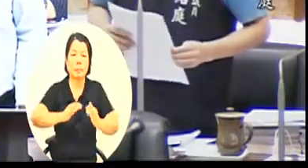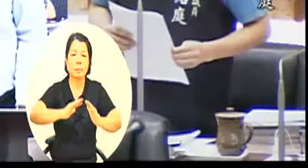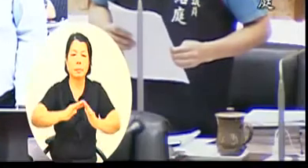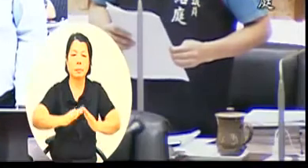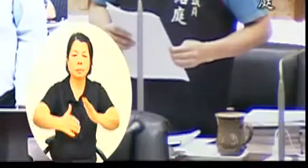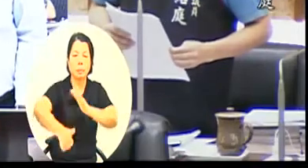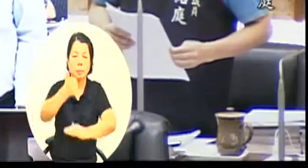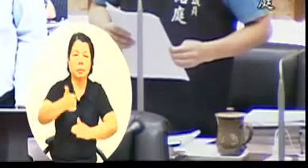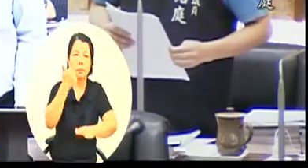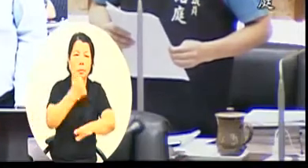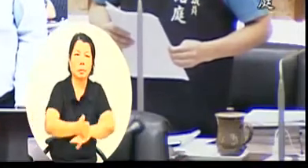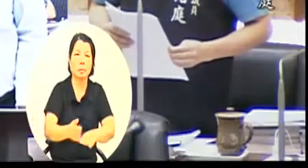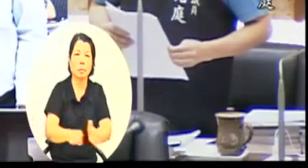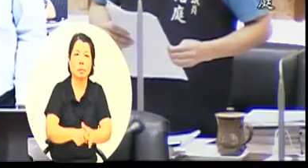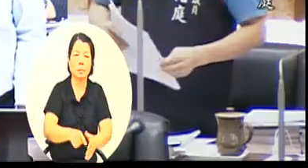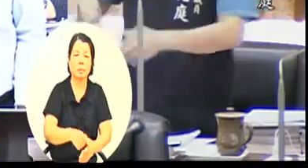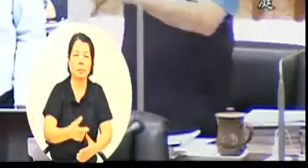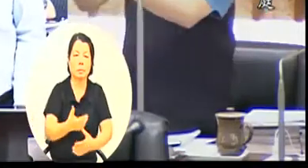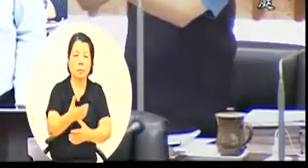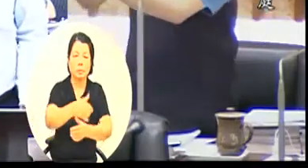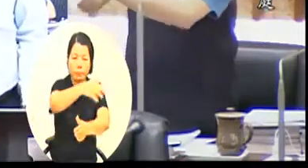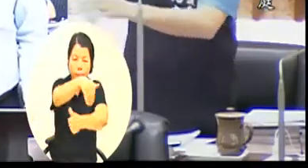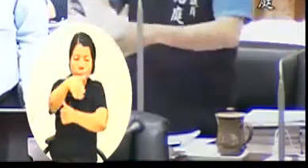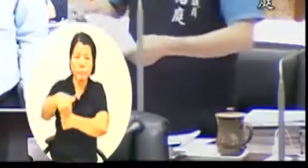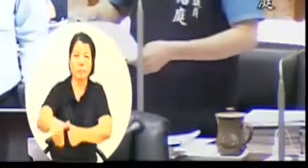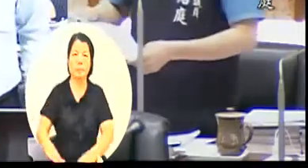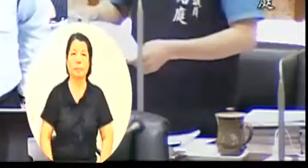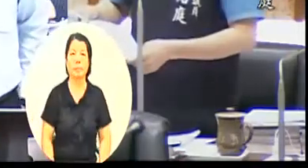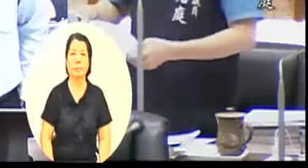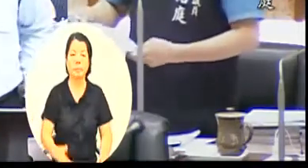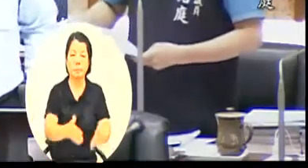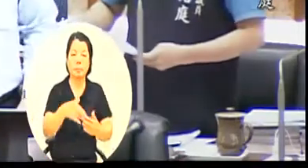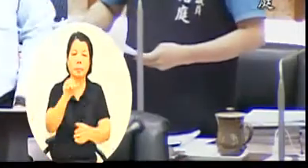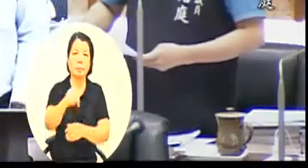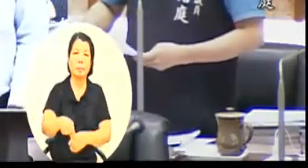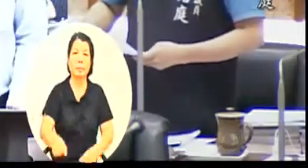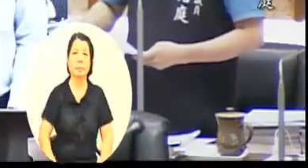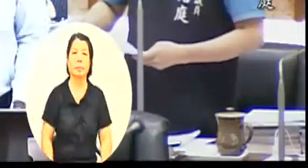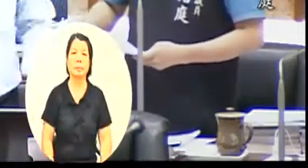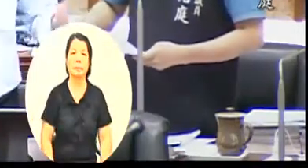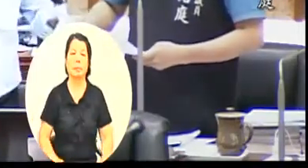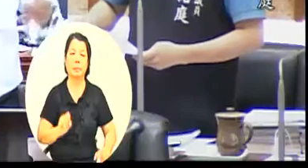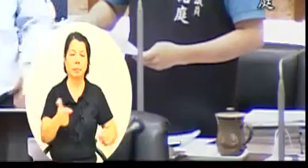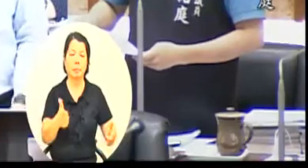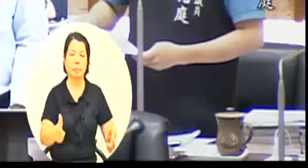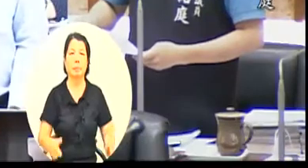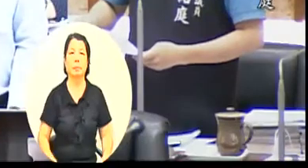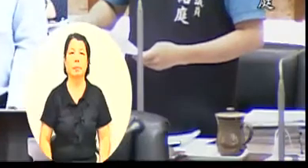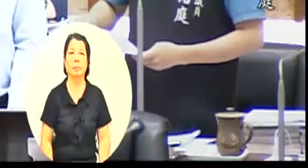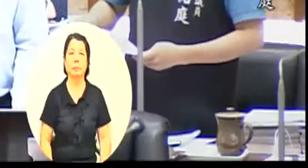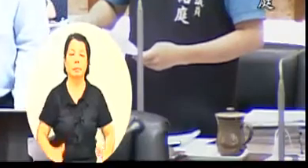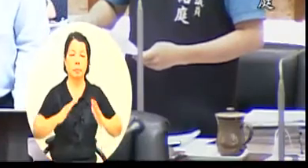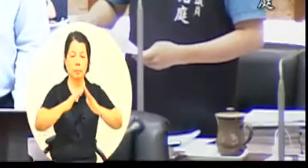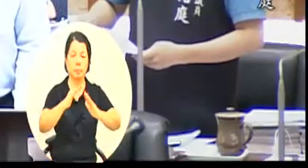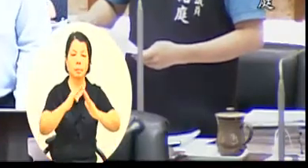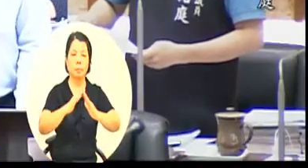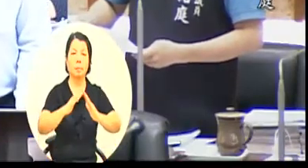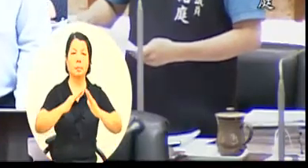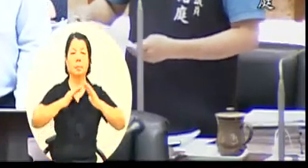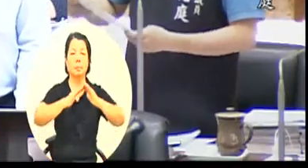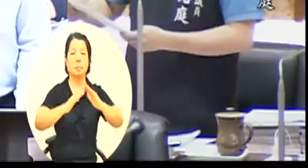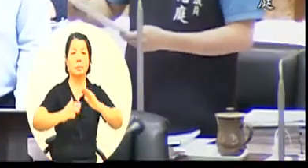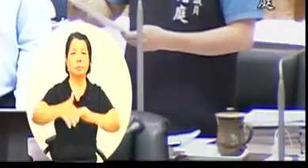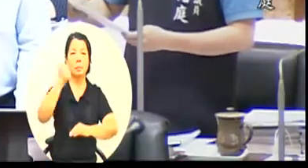长？ 我接了副市长之后。 所以这是您圈选的？ 是，不是我圈选的，是由这个市长来聘任的。